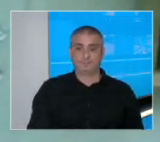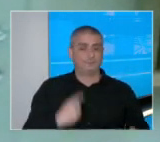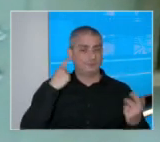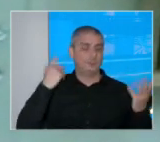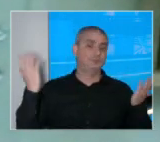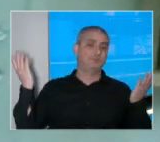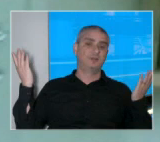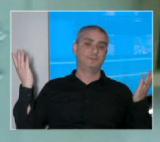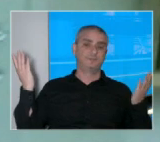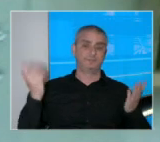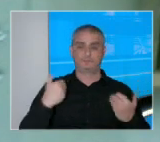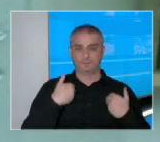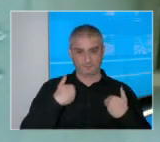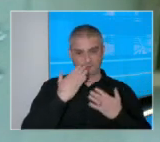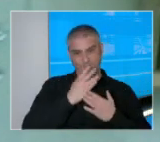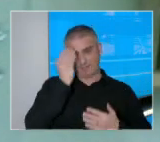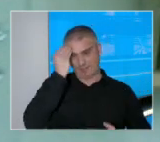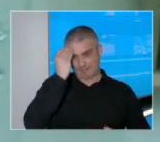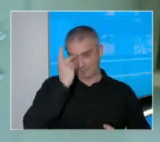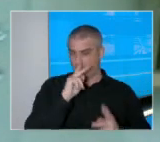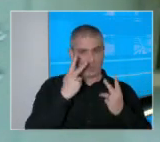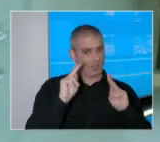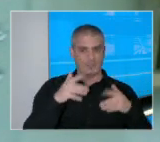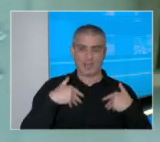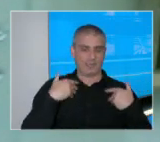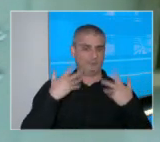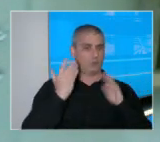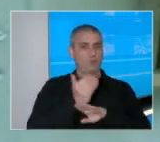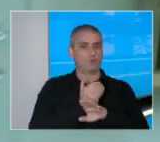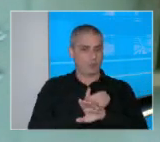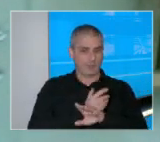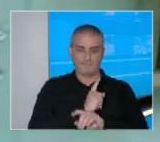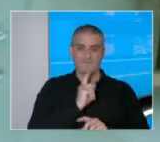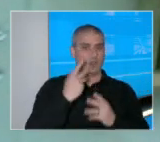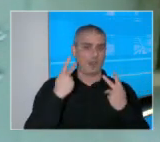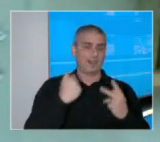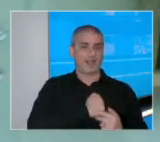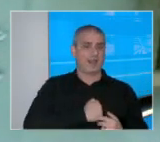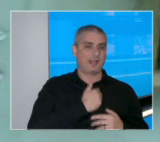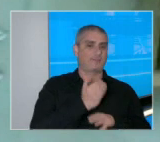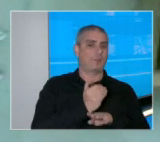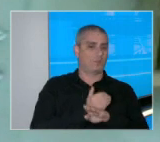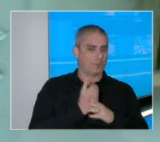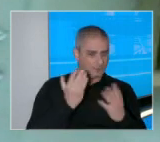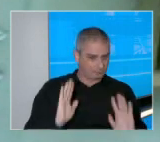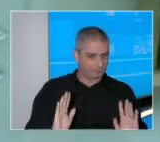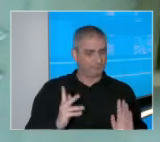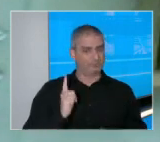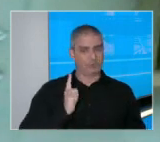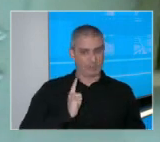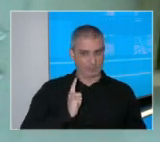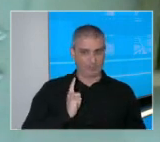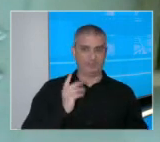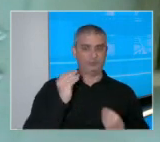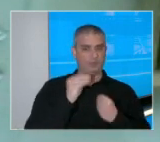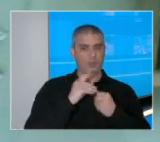מה, אני למדתי כבר שלא כדאי לסמוח מוקדם מדי, ולא כדאי להתאבל מוקדם מדי. בוא נחכה, יש לנו